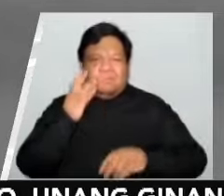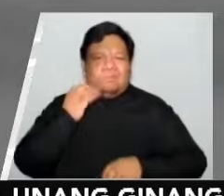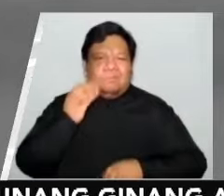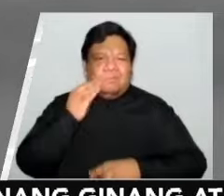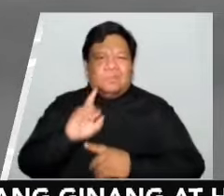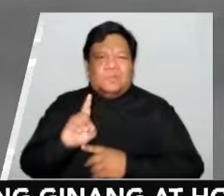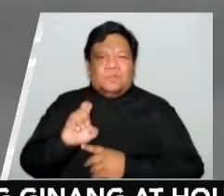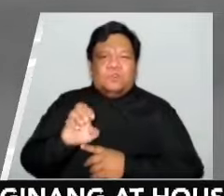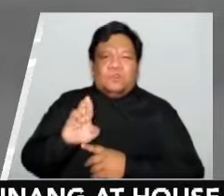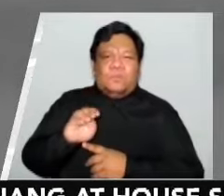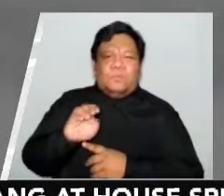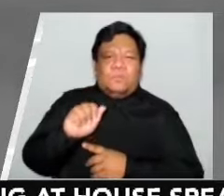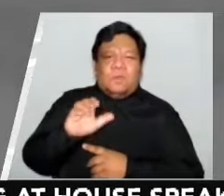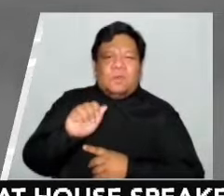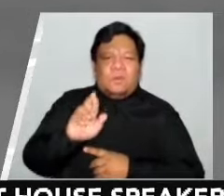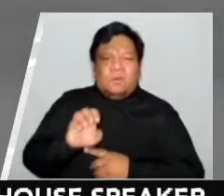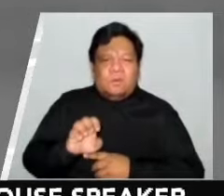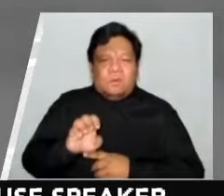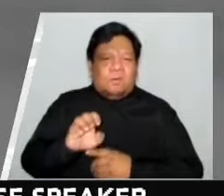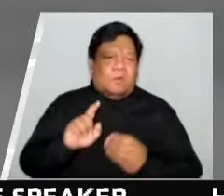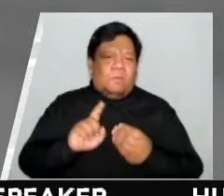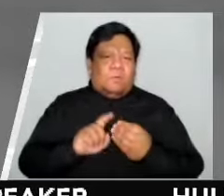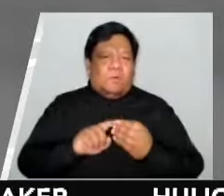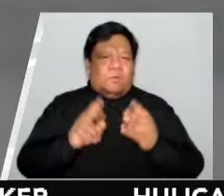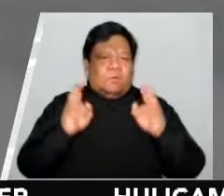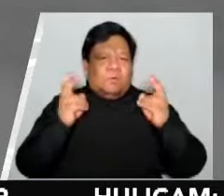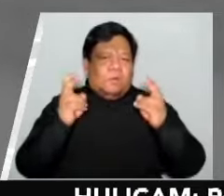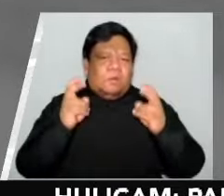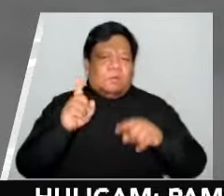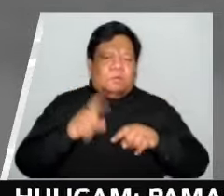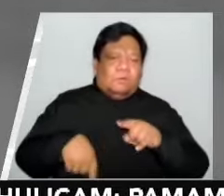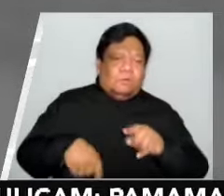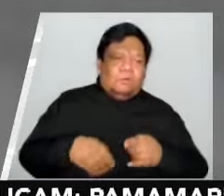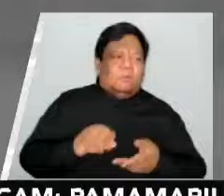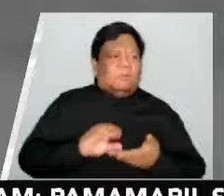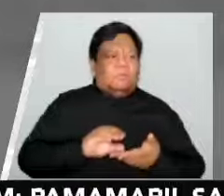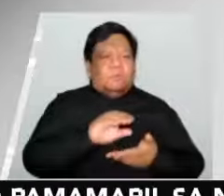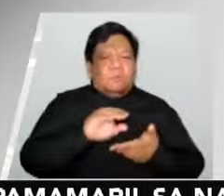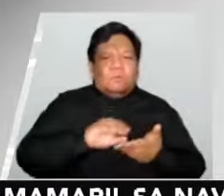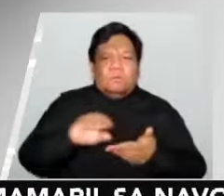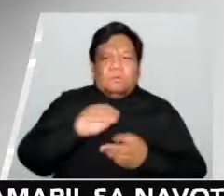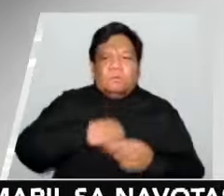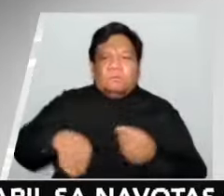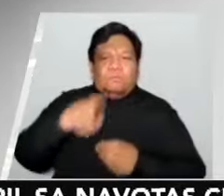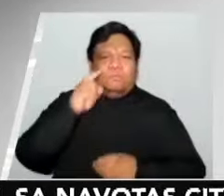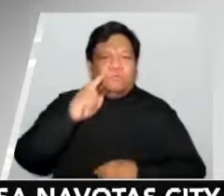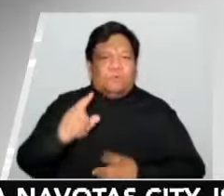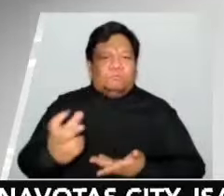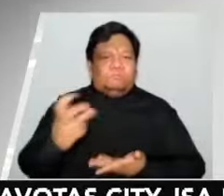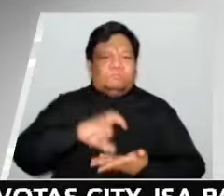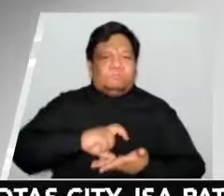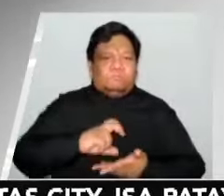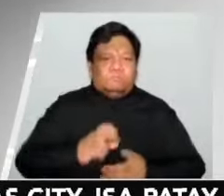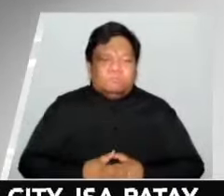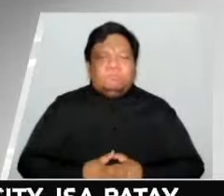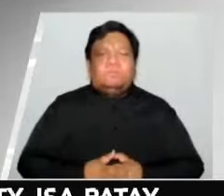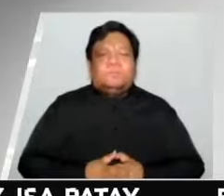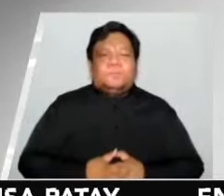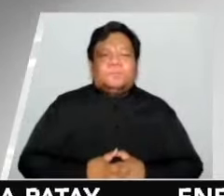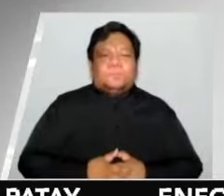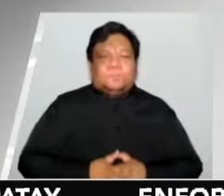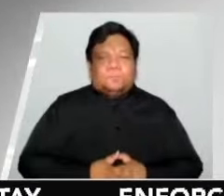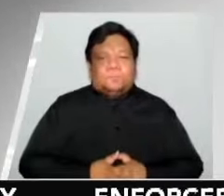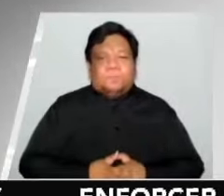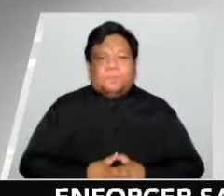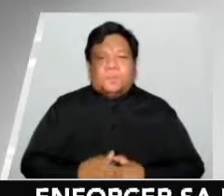ang kawalan nito ng kakayahang mag-distribute ng share sa kanilang investors sa advisory ng securities and exchange